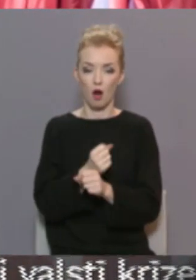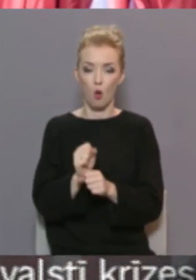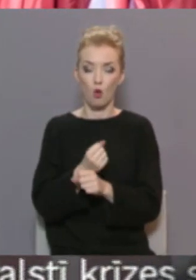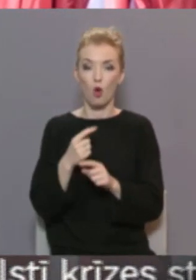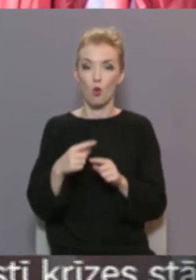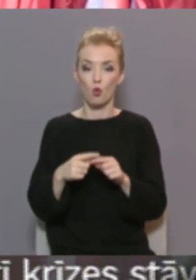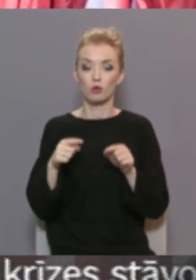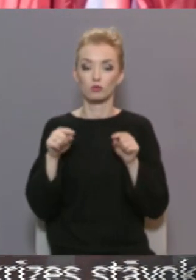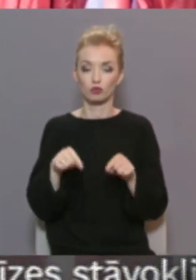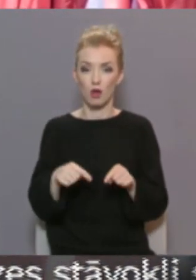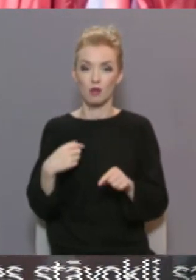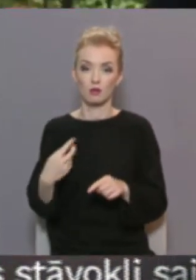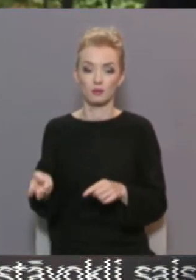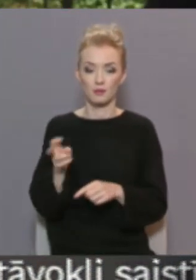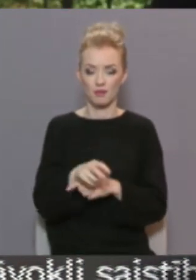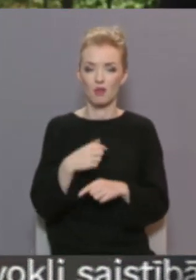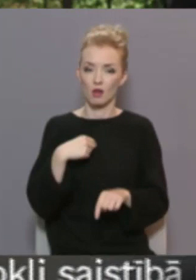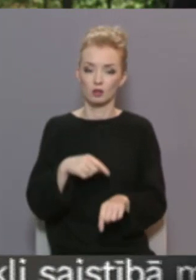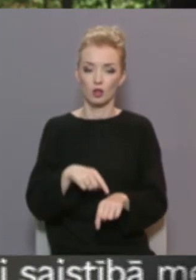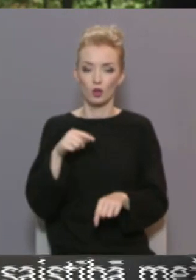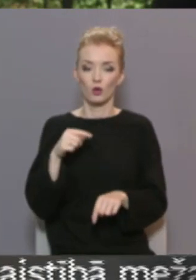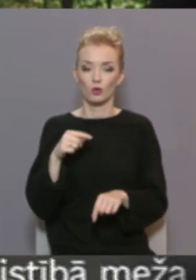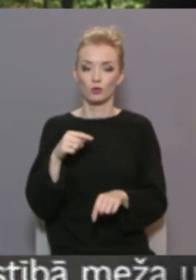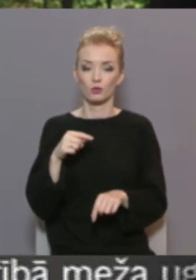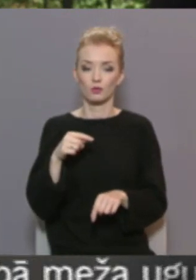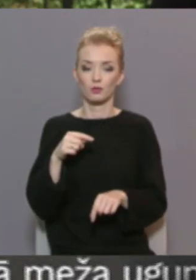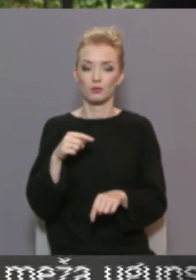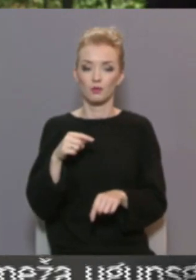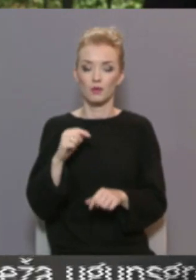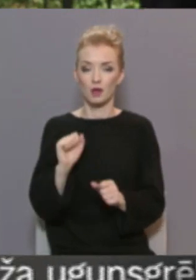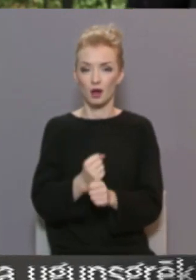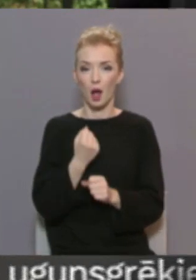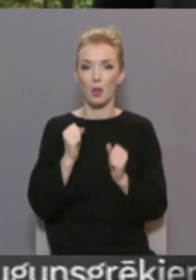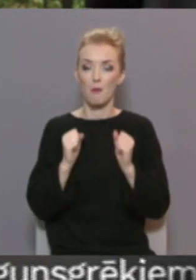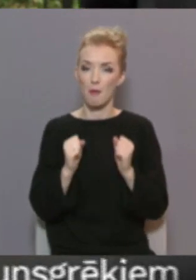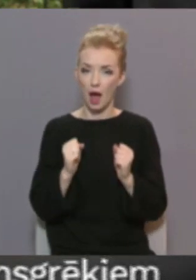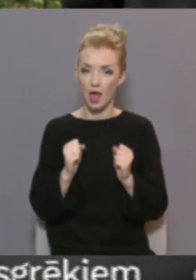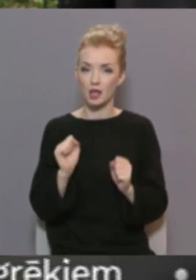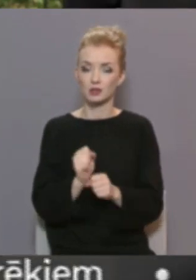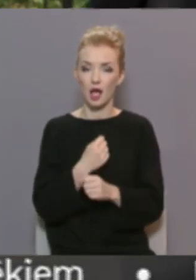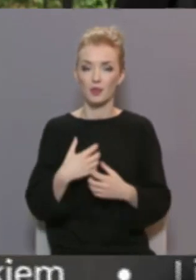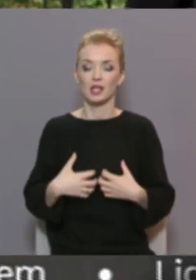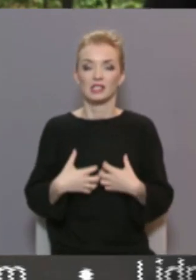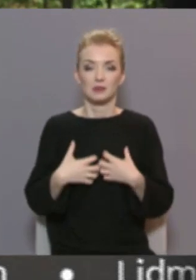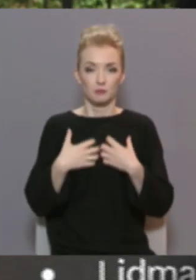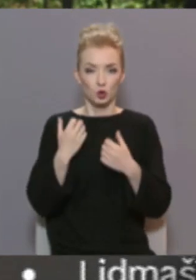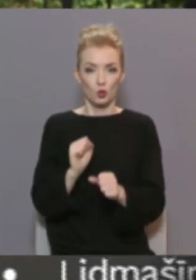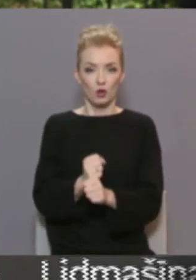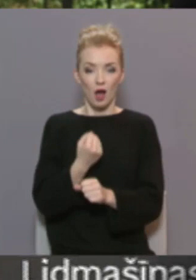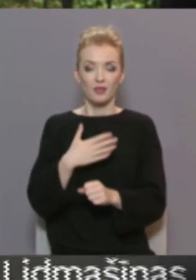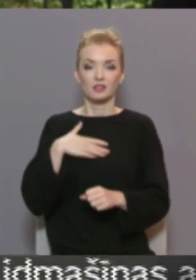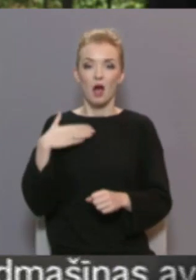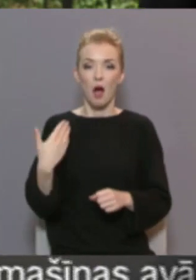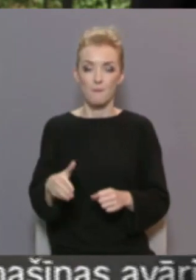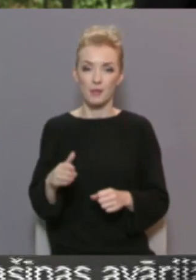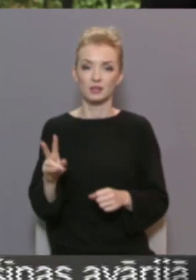Atnākot šeit, es tā kā jūtu arī tās, gan tās bailes, gan to izmisumu, gan tās sāpes, ja,